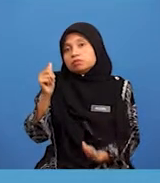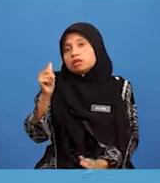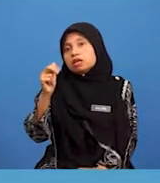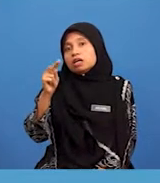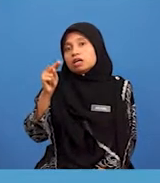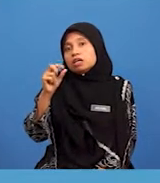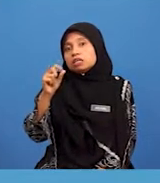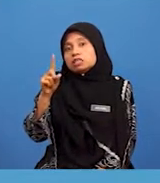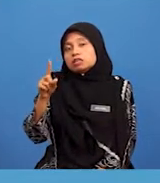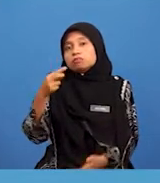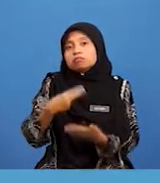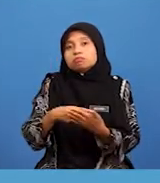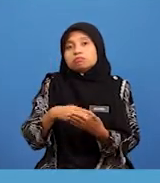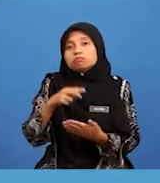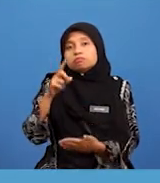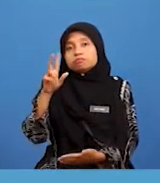imbangan.